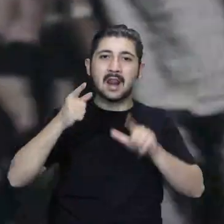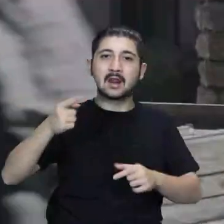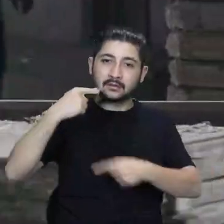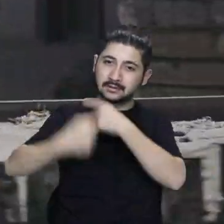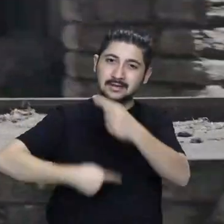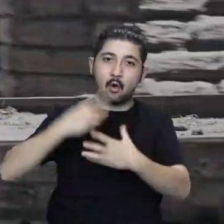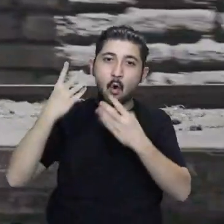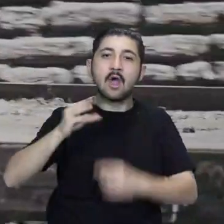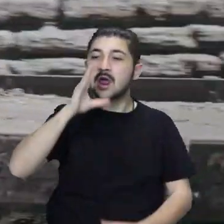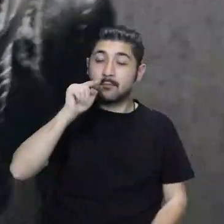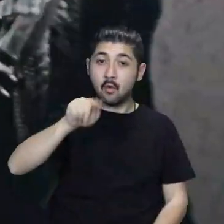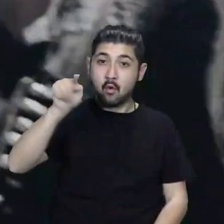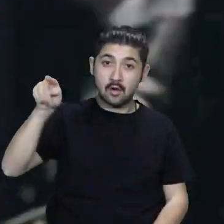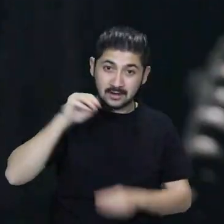karşı